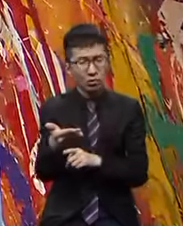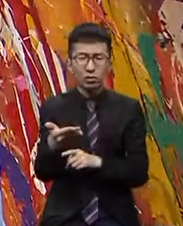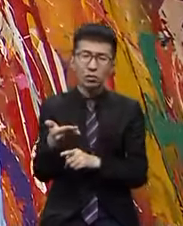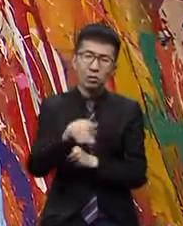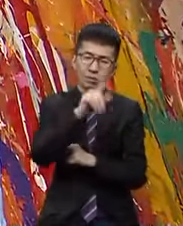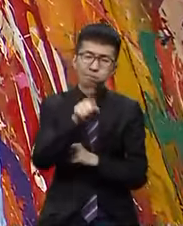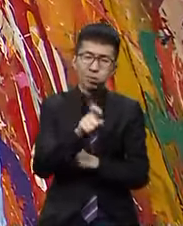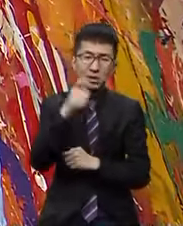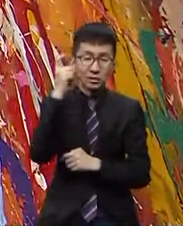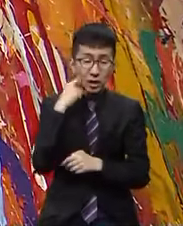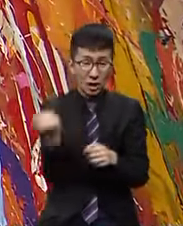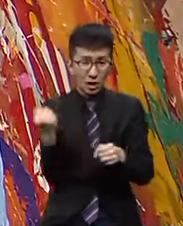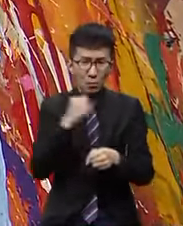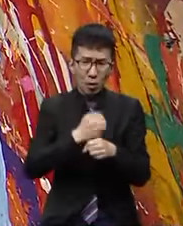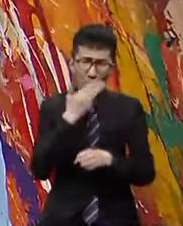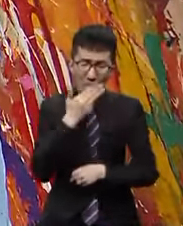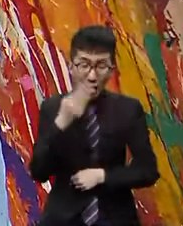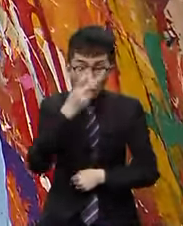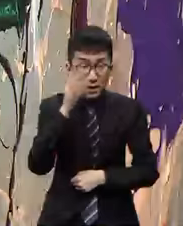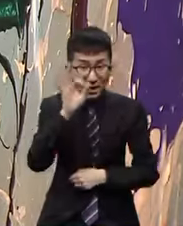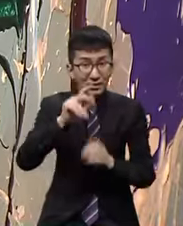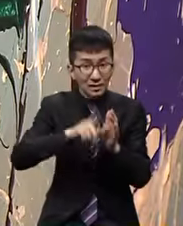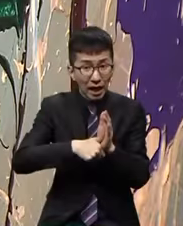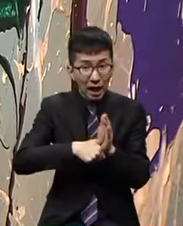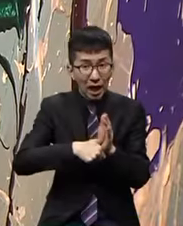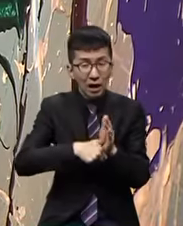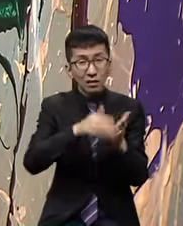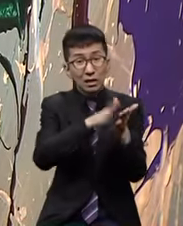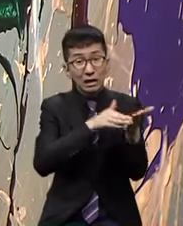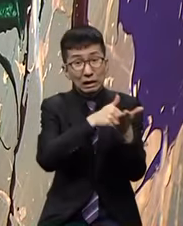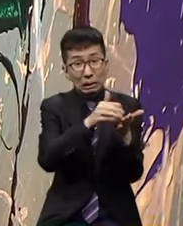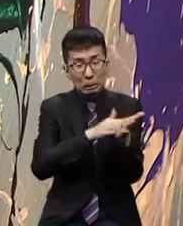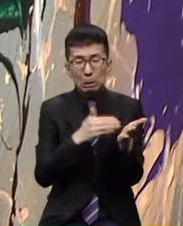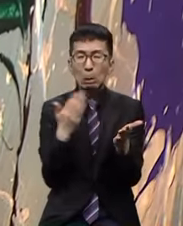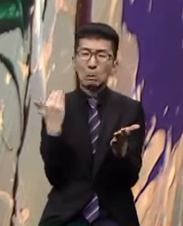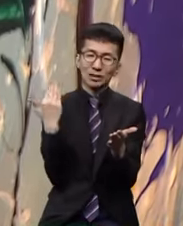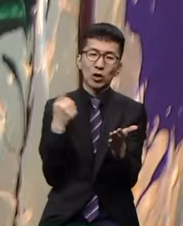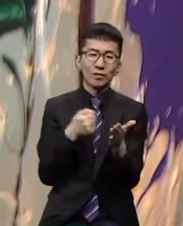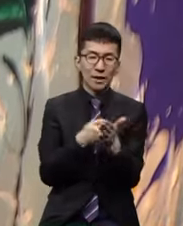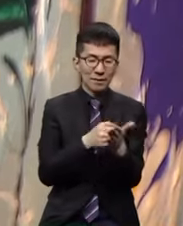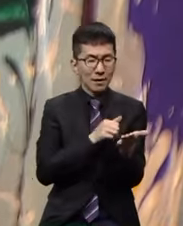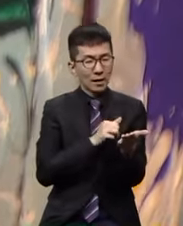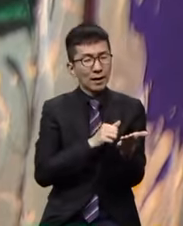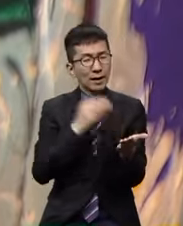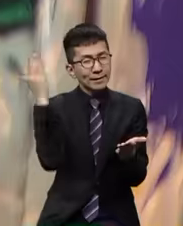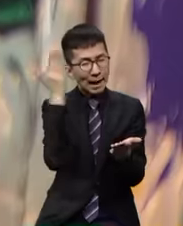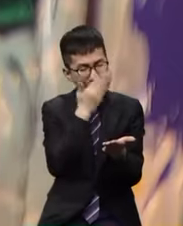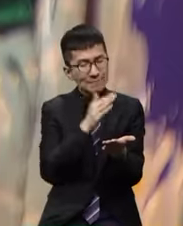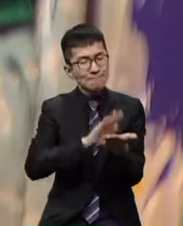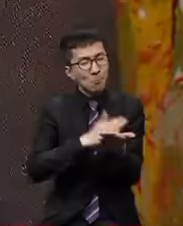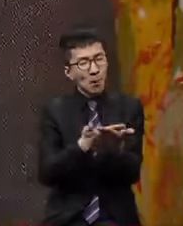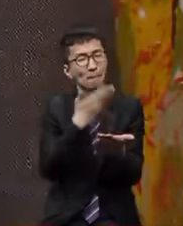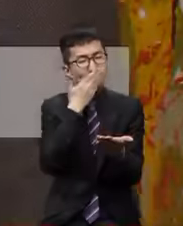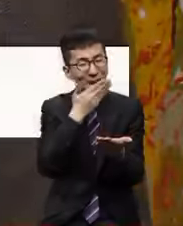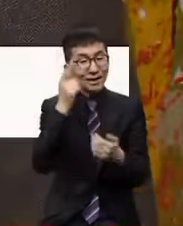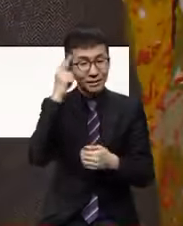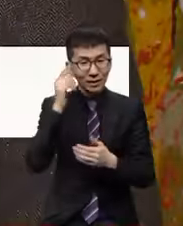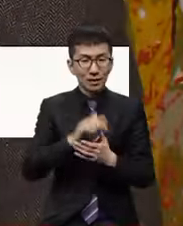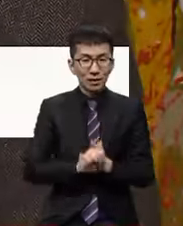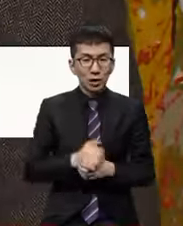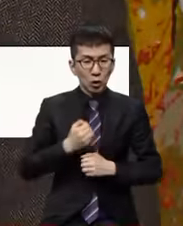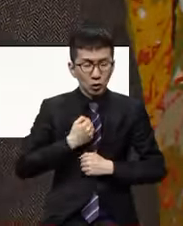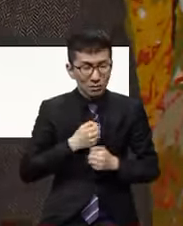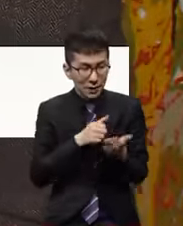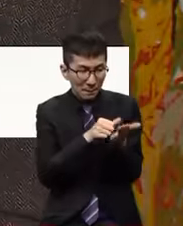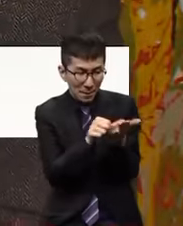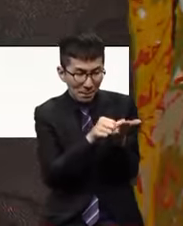작품 복원이 가능한지 검토한 결과 페인트를 칠한 지 얼마 되지 않아 가능한 걸로 보고 있습니다. 조심스럽게